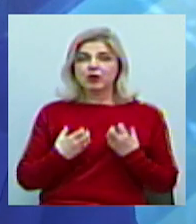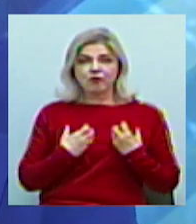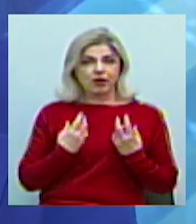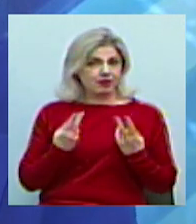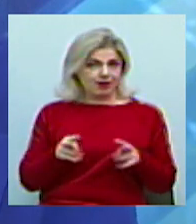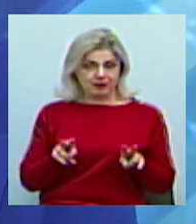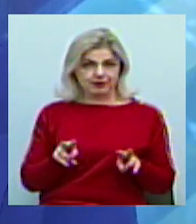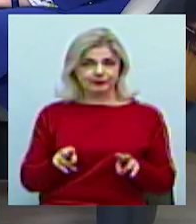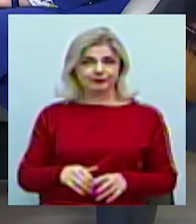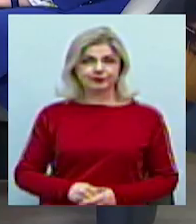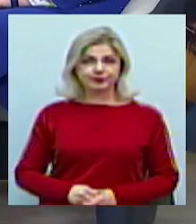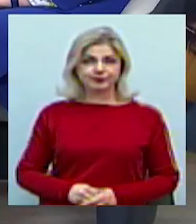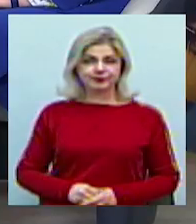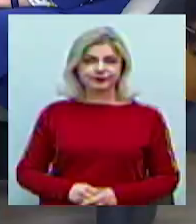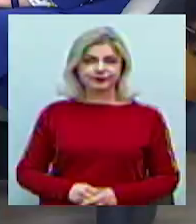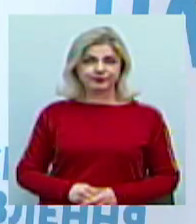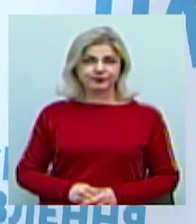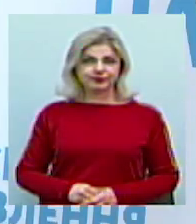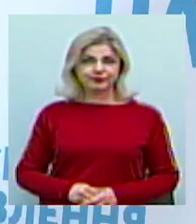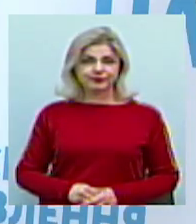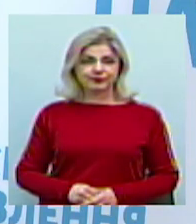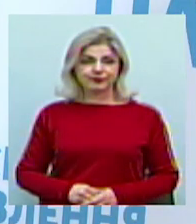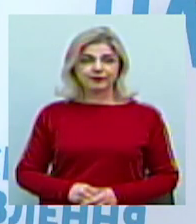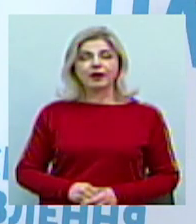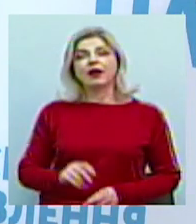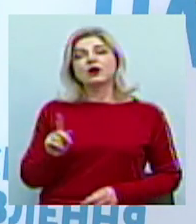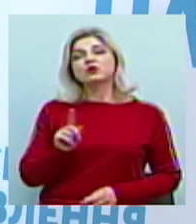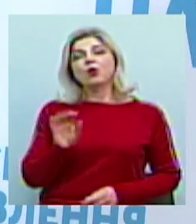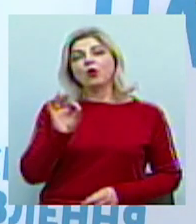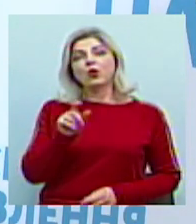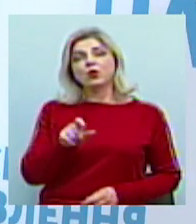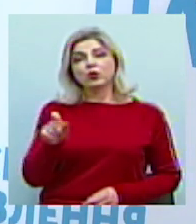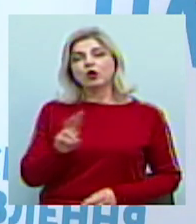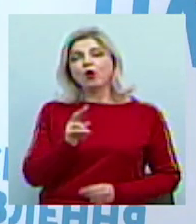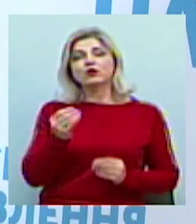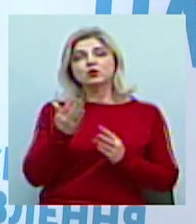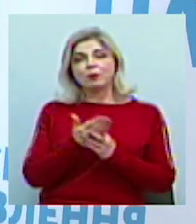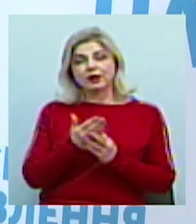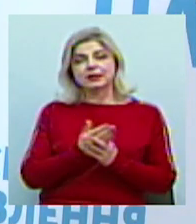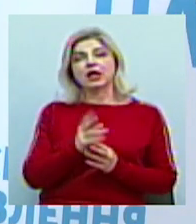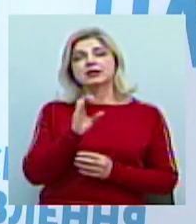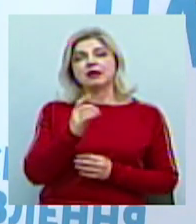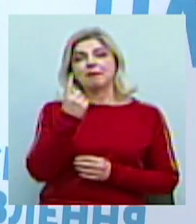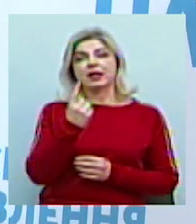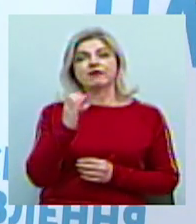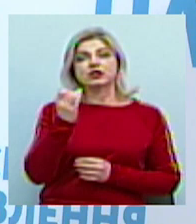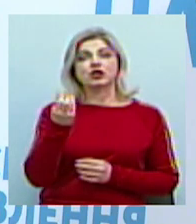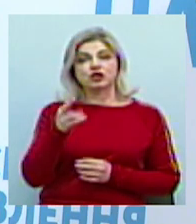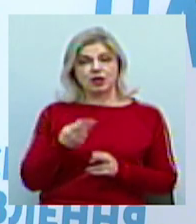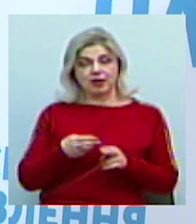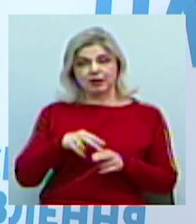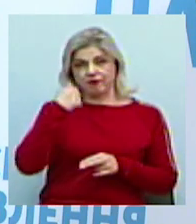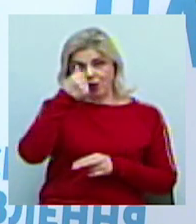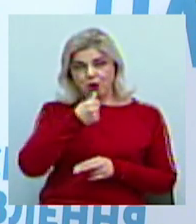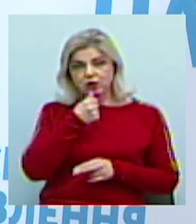немає сенсу? Абсолютно. А що до громадян, яким призначили субсидію з 1 січня цього року? Як їм